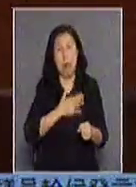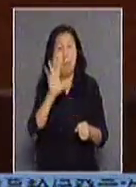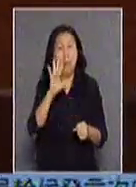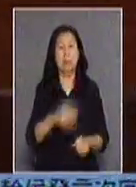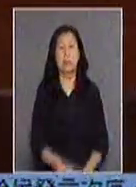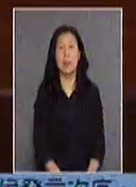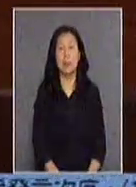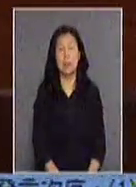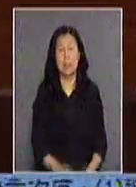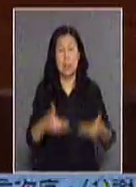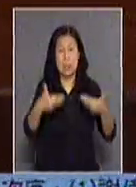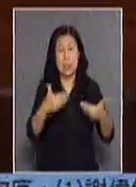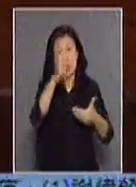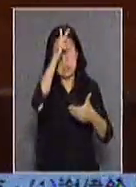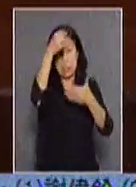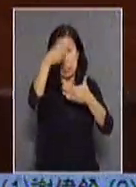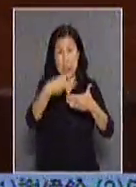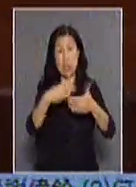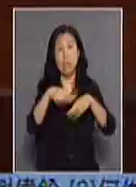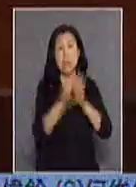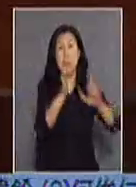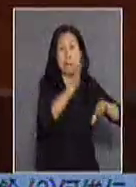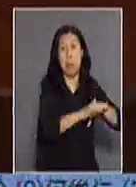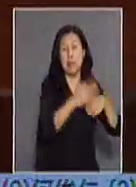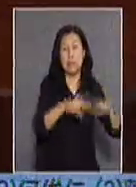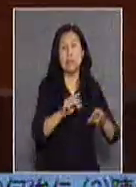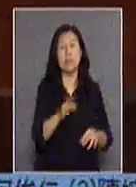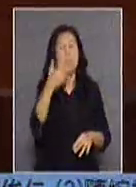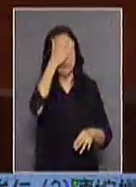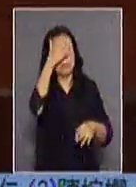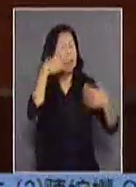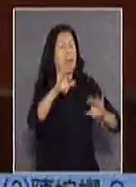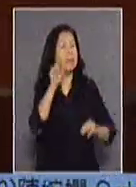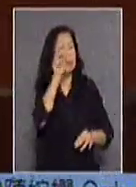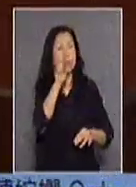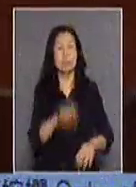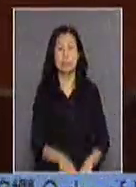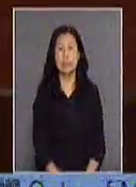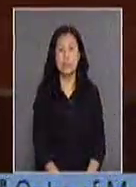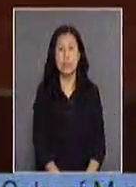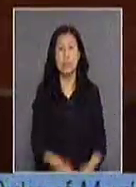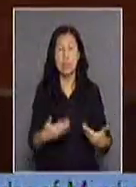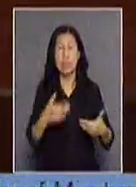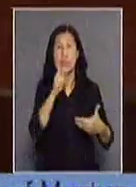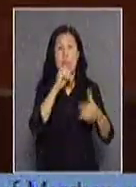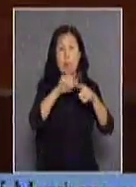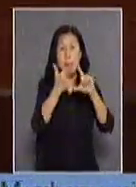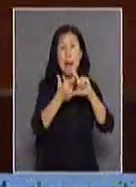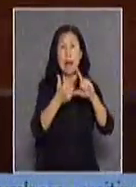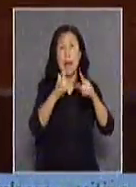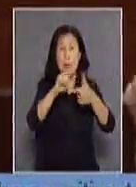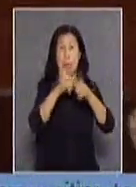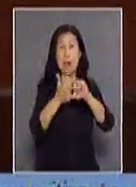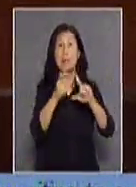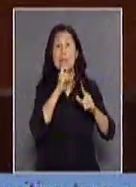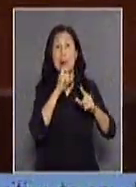所以呢，今次施政報告是疊埋心水，費事眼冤，將這個文化創意產業呢都